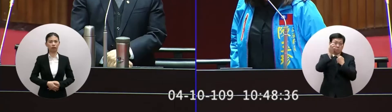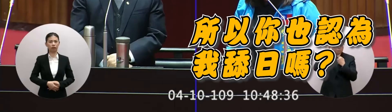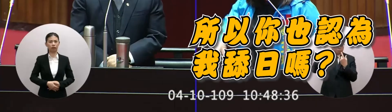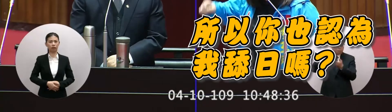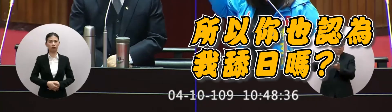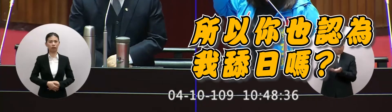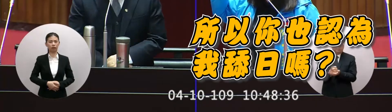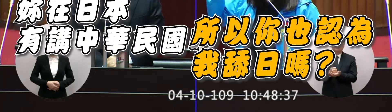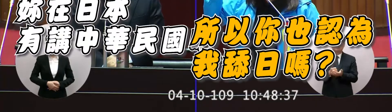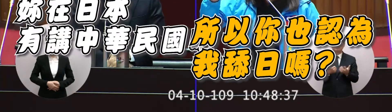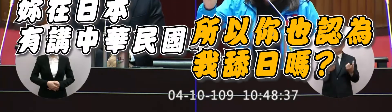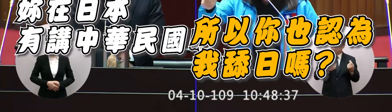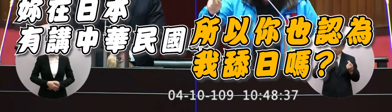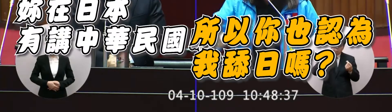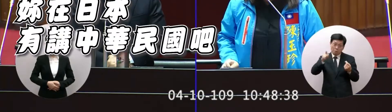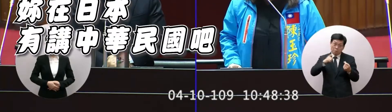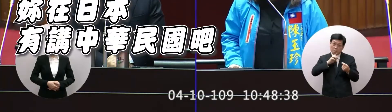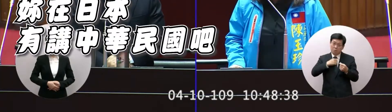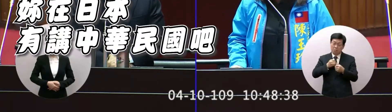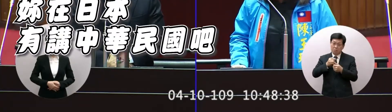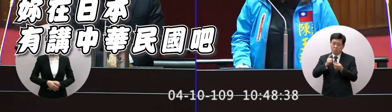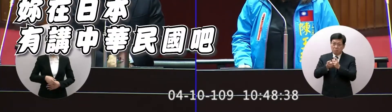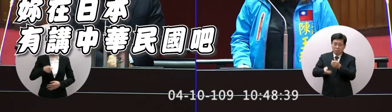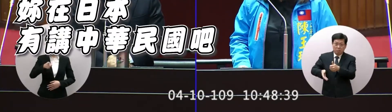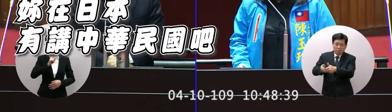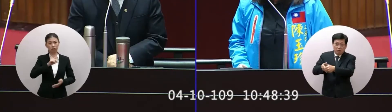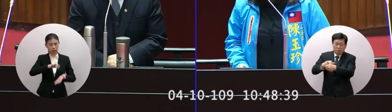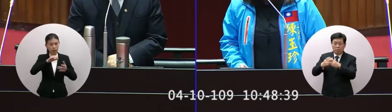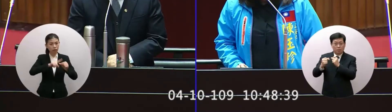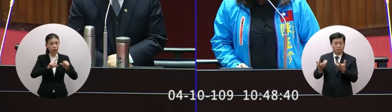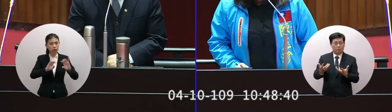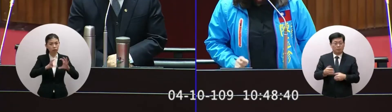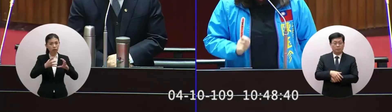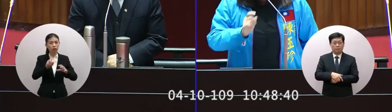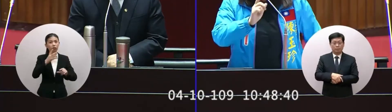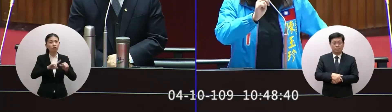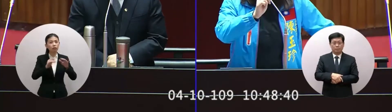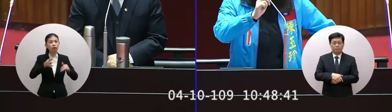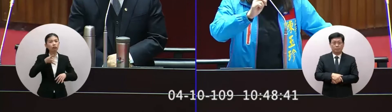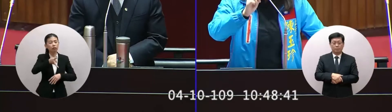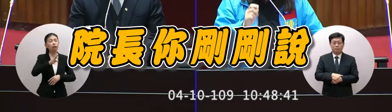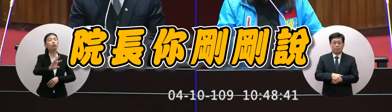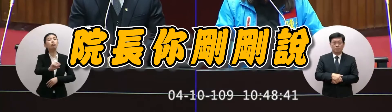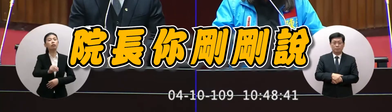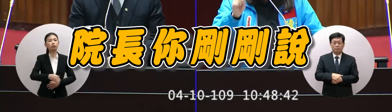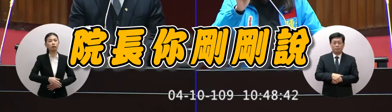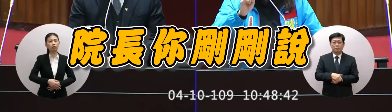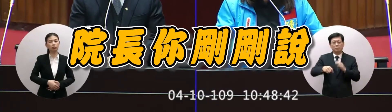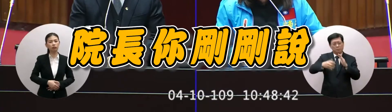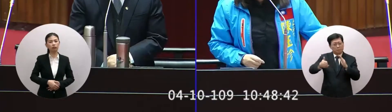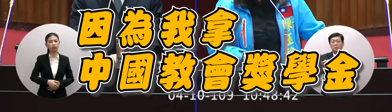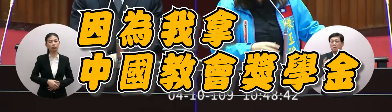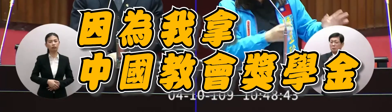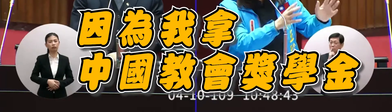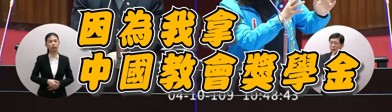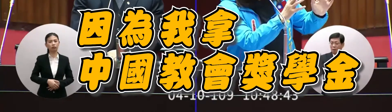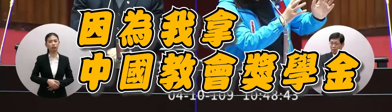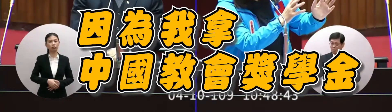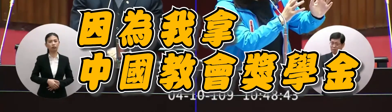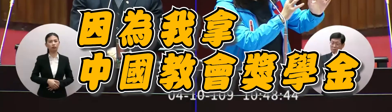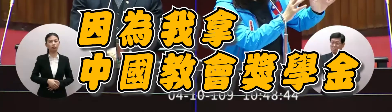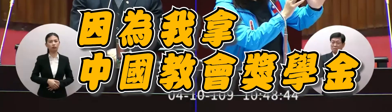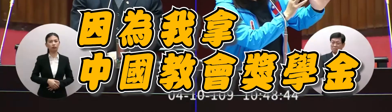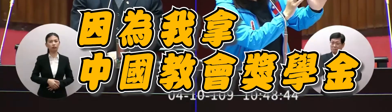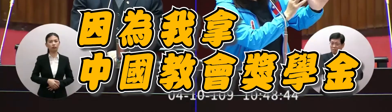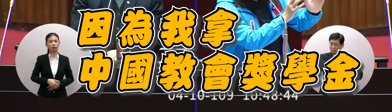士。所以你也有认为我舔日吗？ 有讲中华民国吧？ 啊、哦，院长，你刚刚说，因为我拿